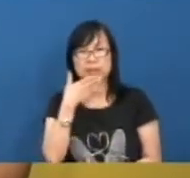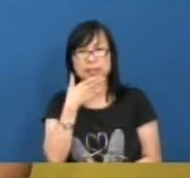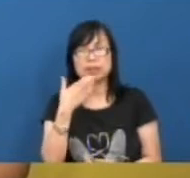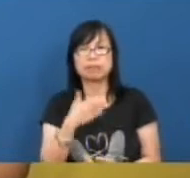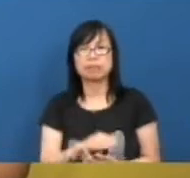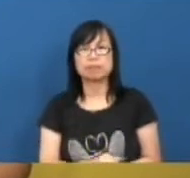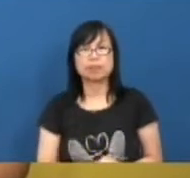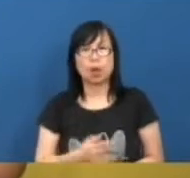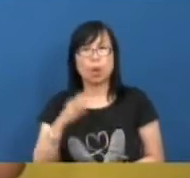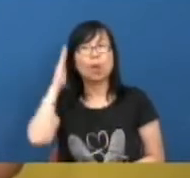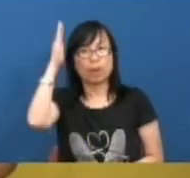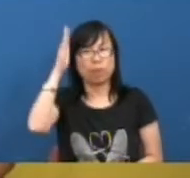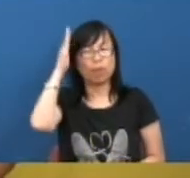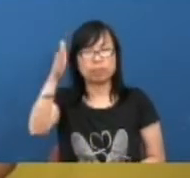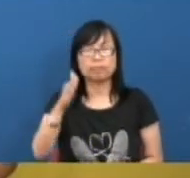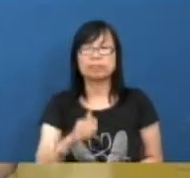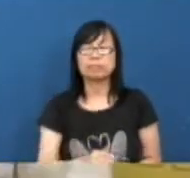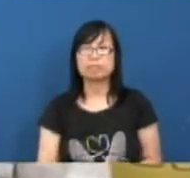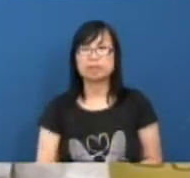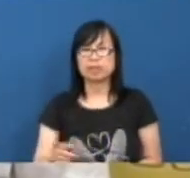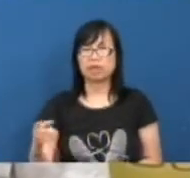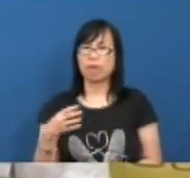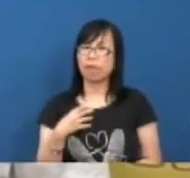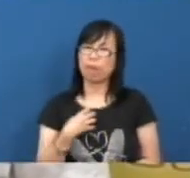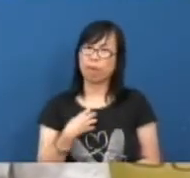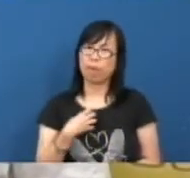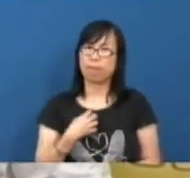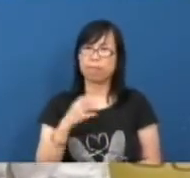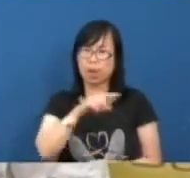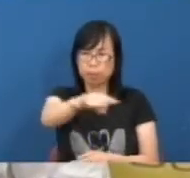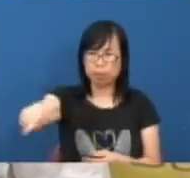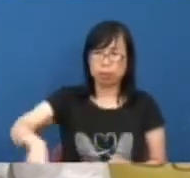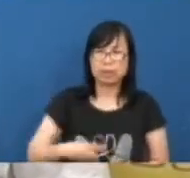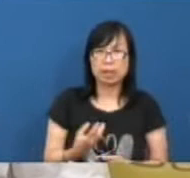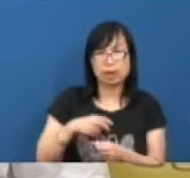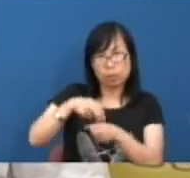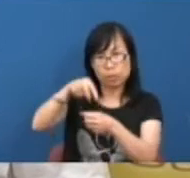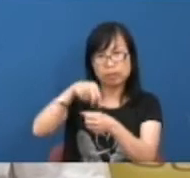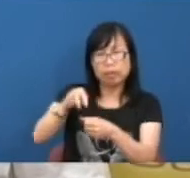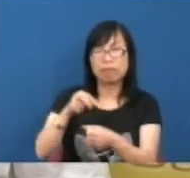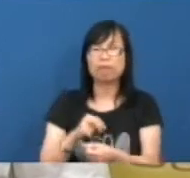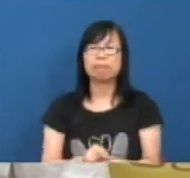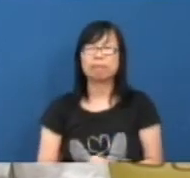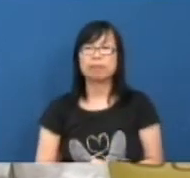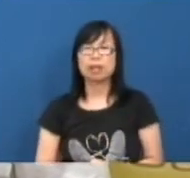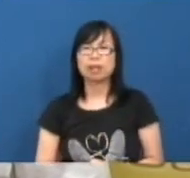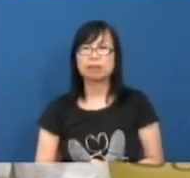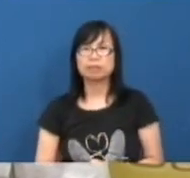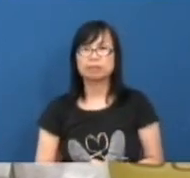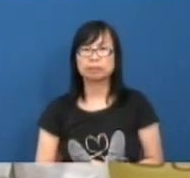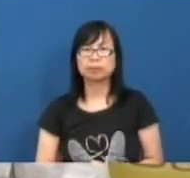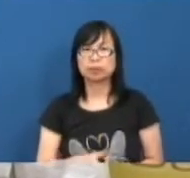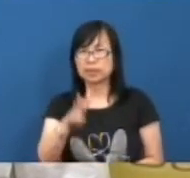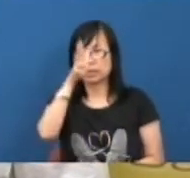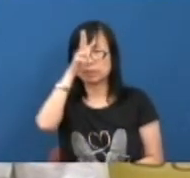當然係好希望啦，係咪啊？ 係啊，其實。不過講翻土地供應上面嗰啲啦，咁即係即係